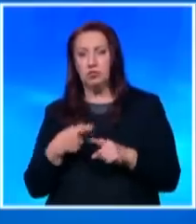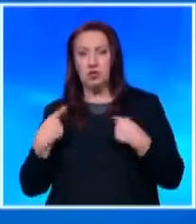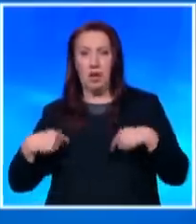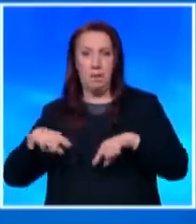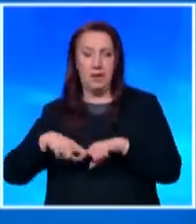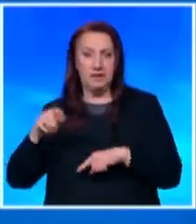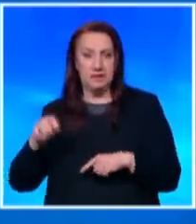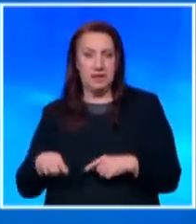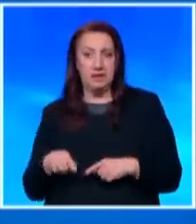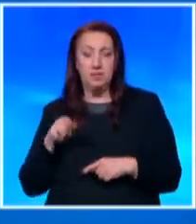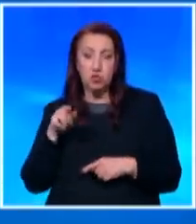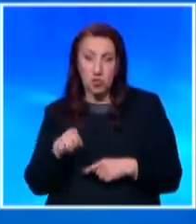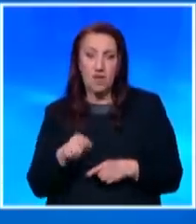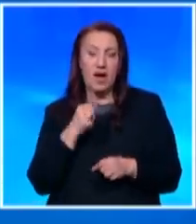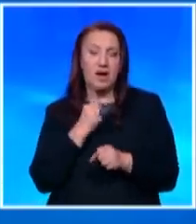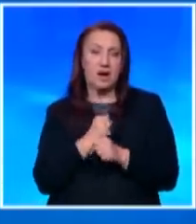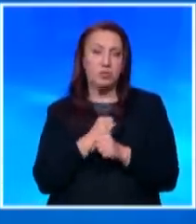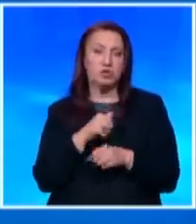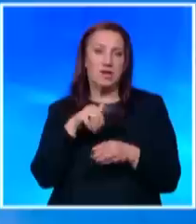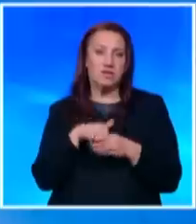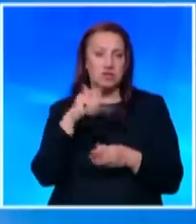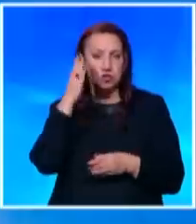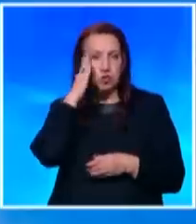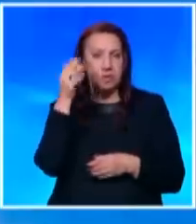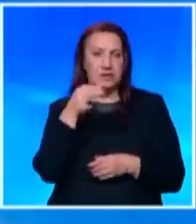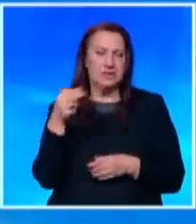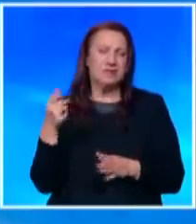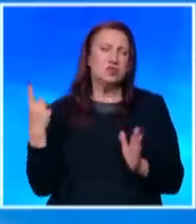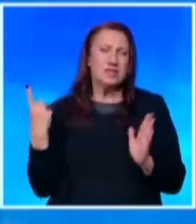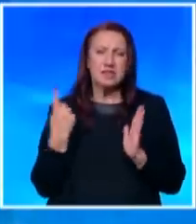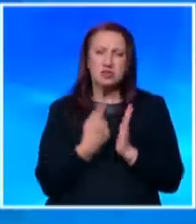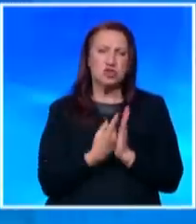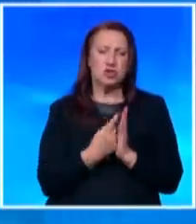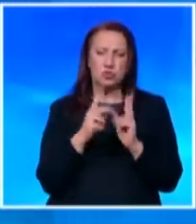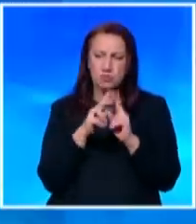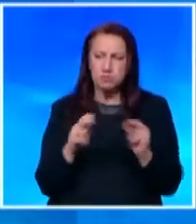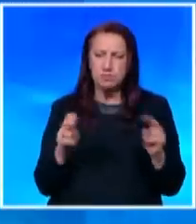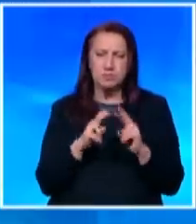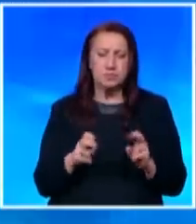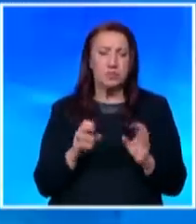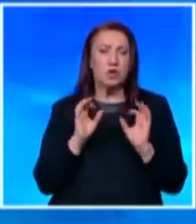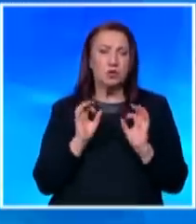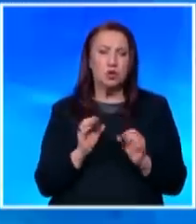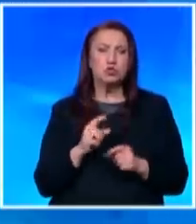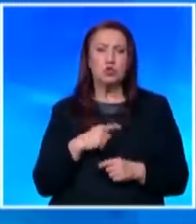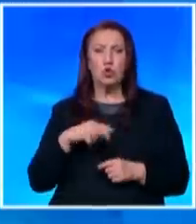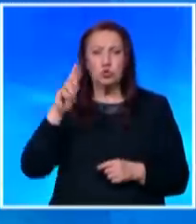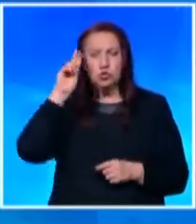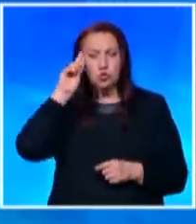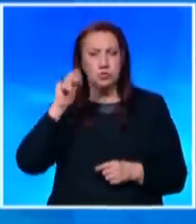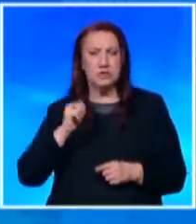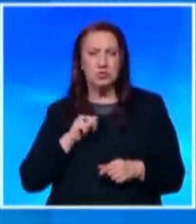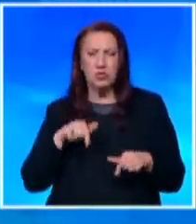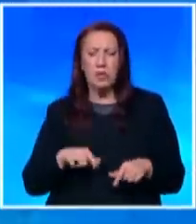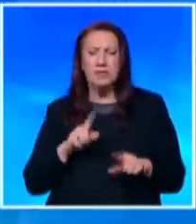ли го, дава? Задължително, тъй като именно в момента точно службите за сигурност трябва да бъдат супер